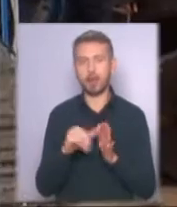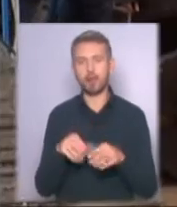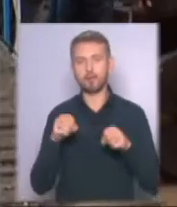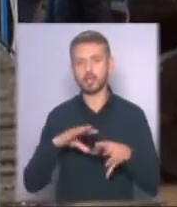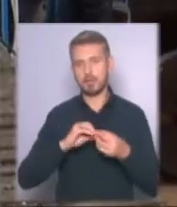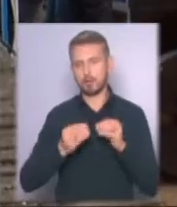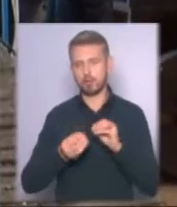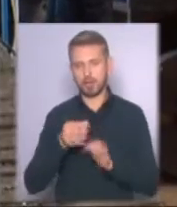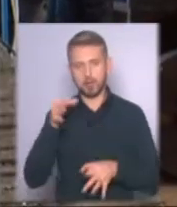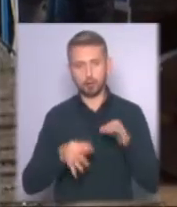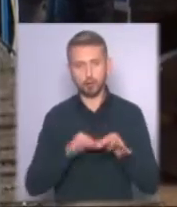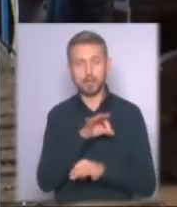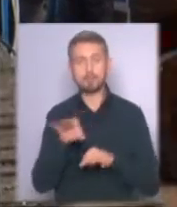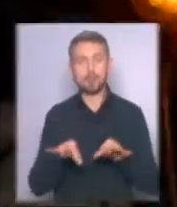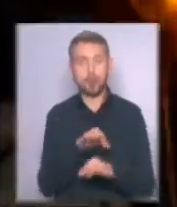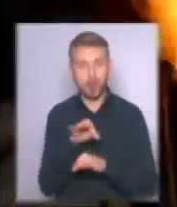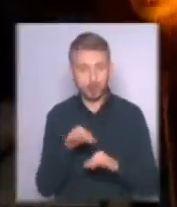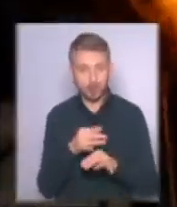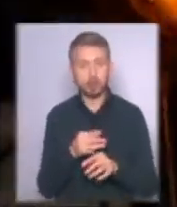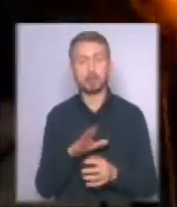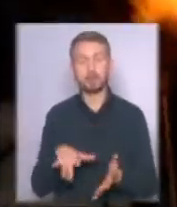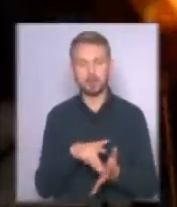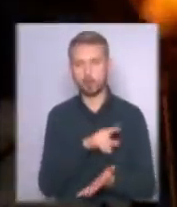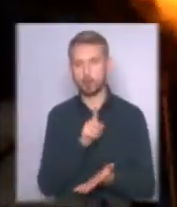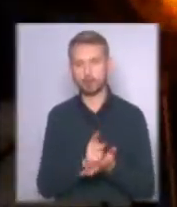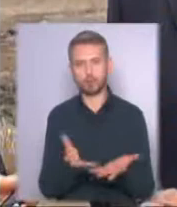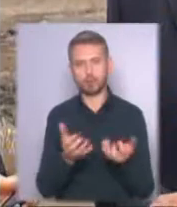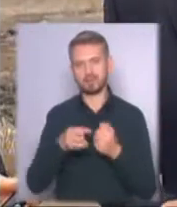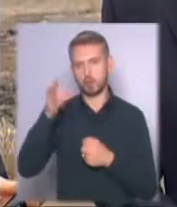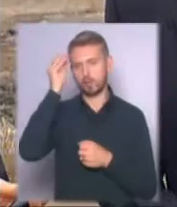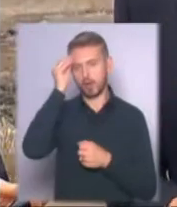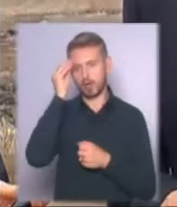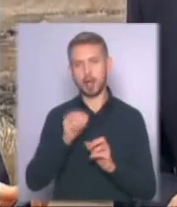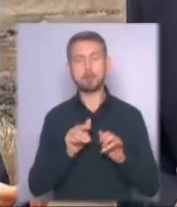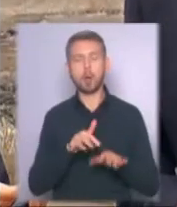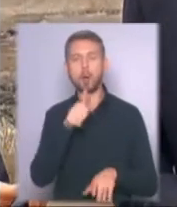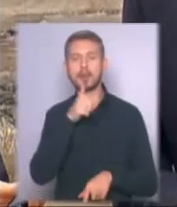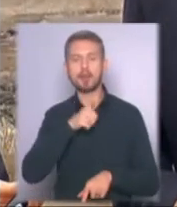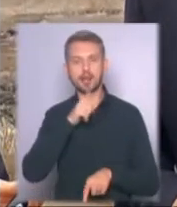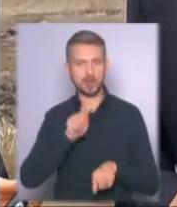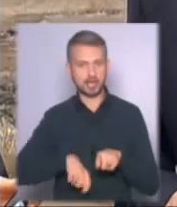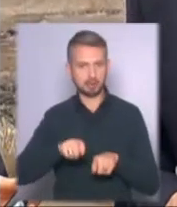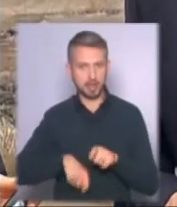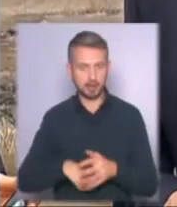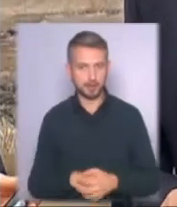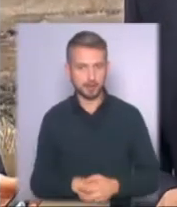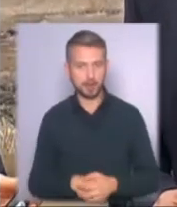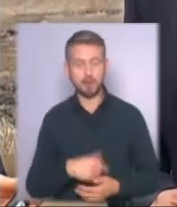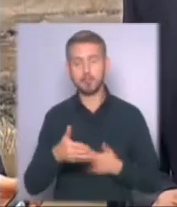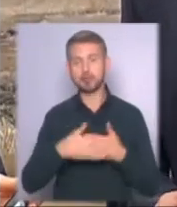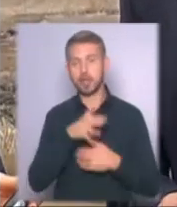який подбає про здоров'я киян, місто обов'язково візьме до уваги. Проходять тестові іспитання. В ближайшее